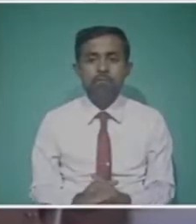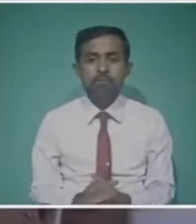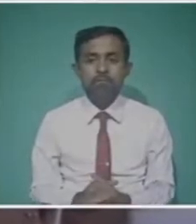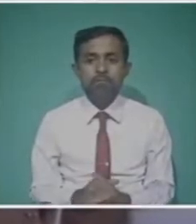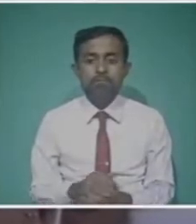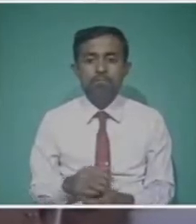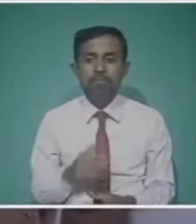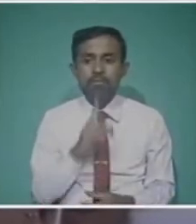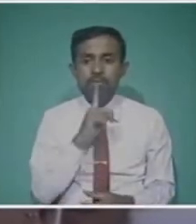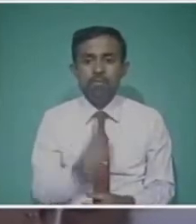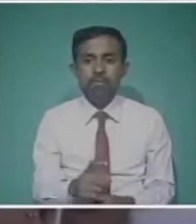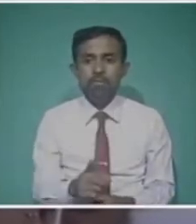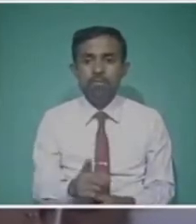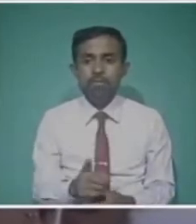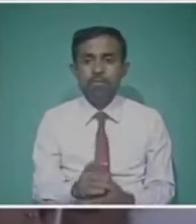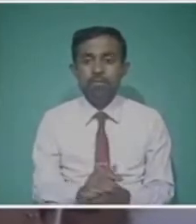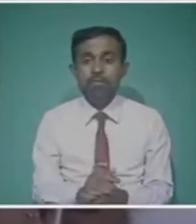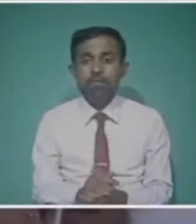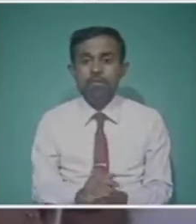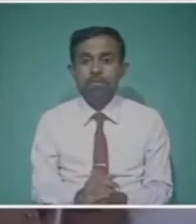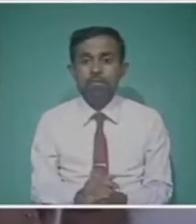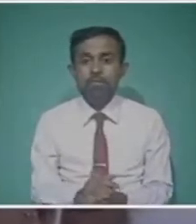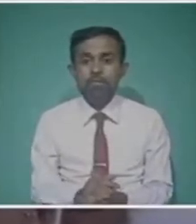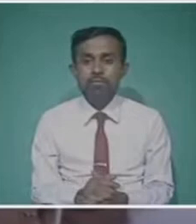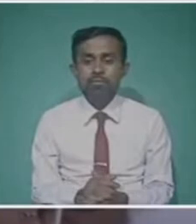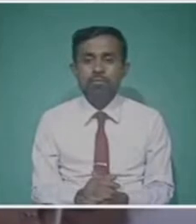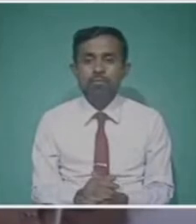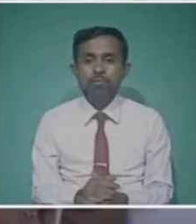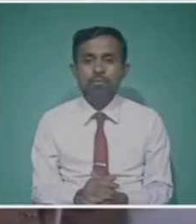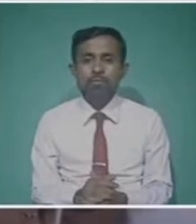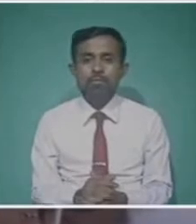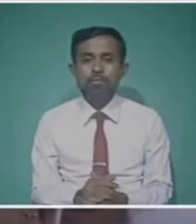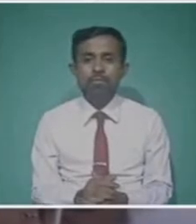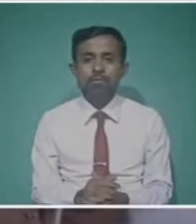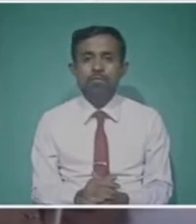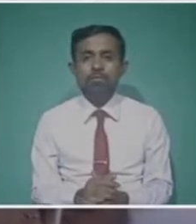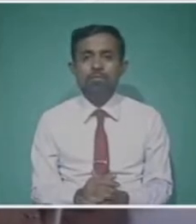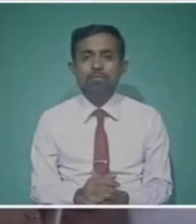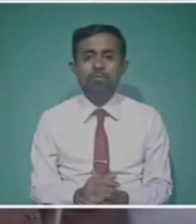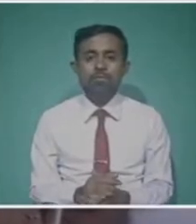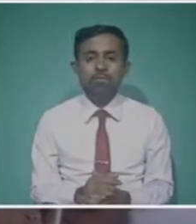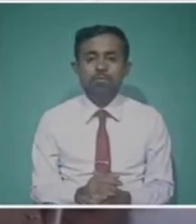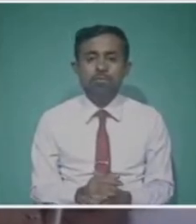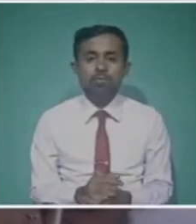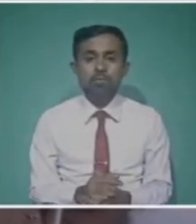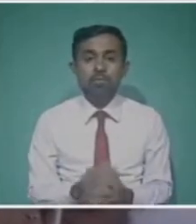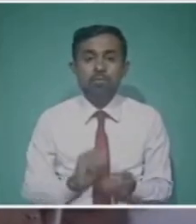එකක් කියන්න ඕනි. මේ රාජ්‍ය සේවයේ තියෙන ප්‍රතිසංස්කරණ පිළිබඳව